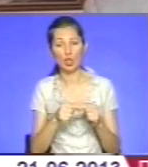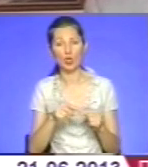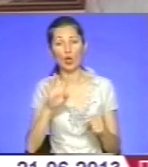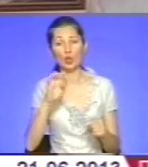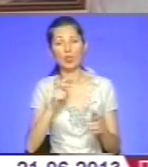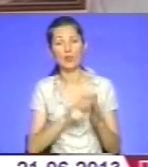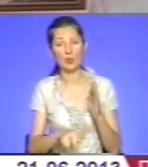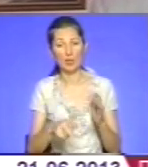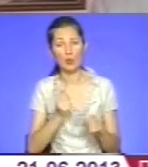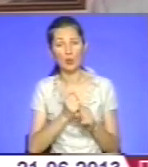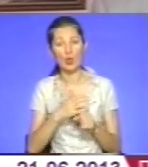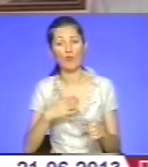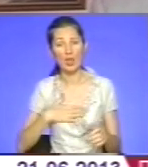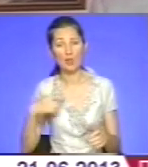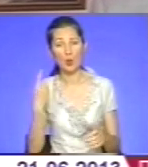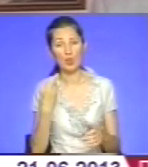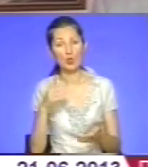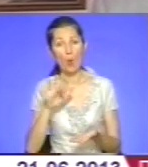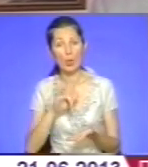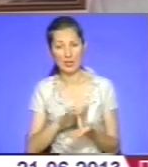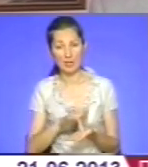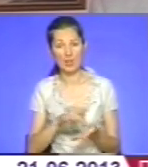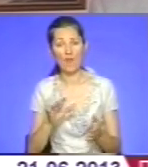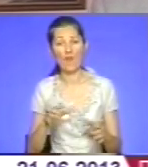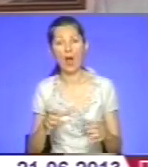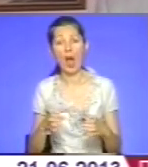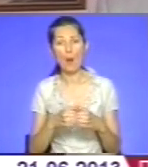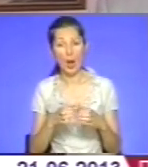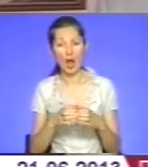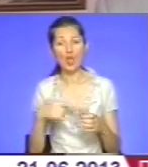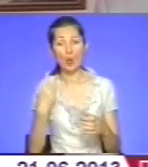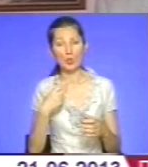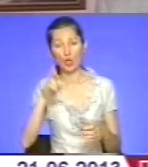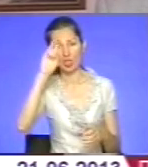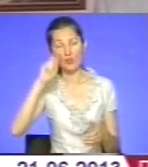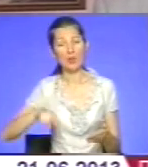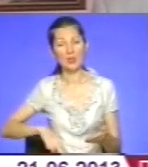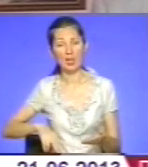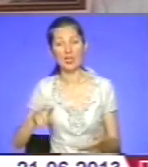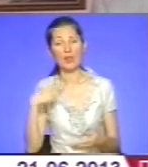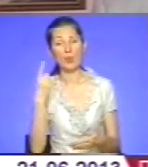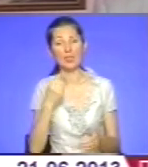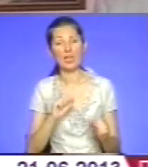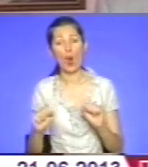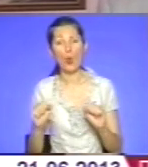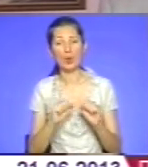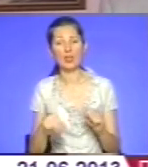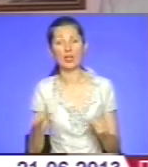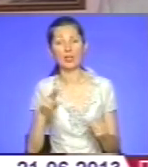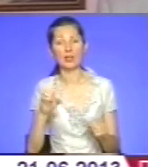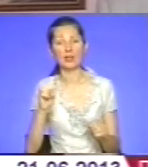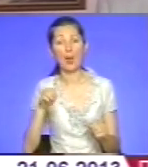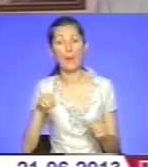480 їх працює у нас в обласному центрі, в апараті обласної державної адміністрації, в обласних управліннях,